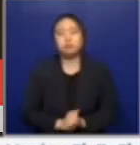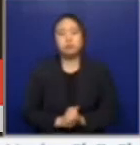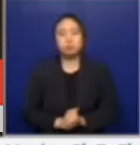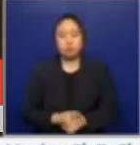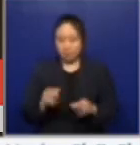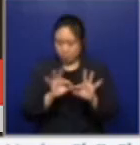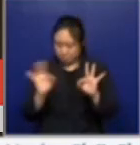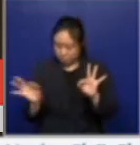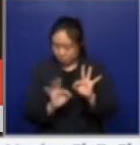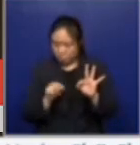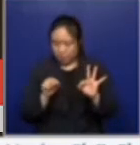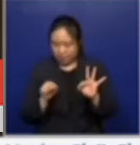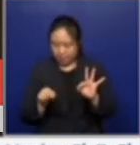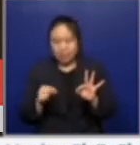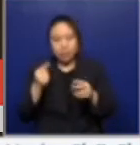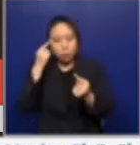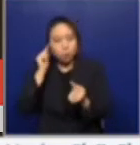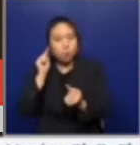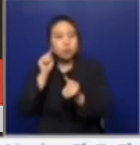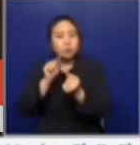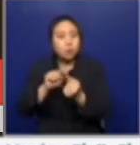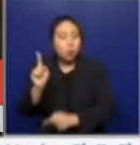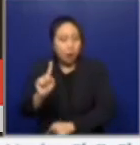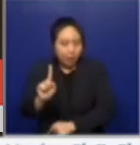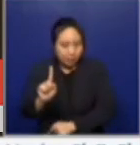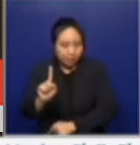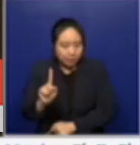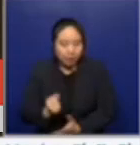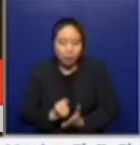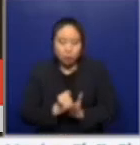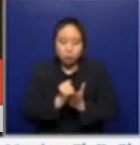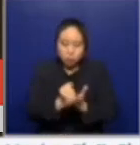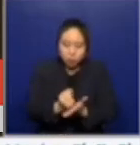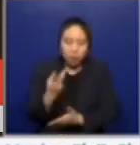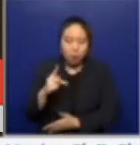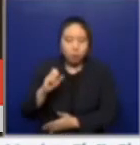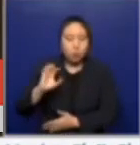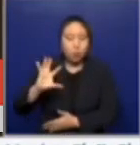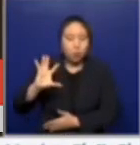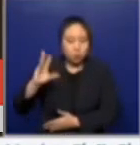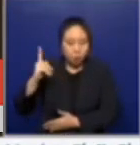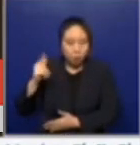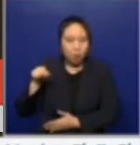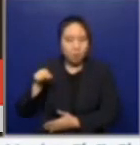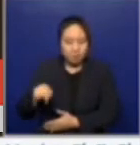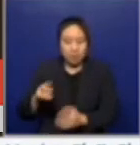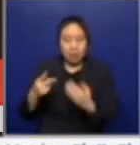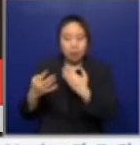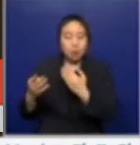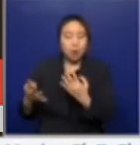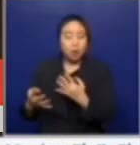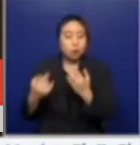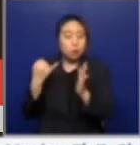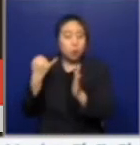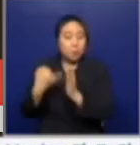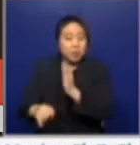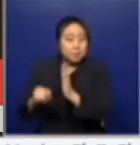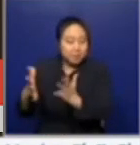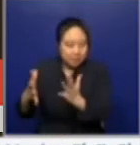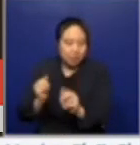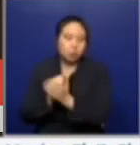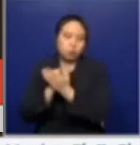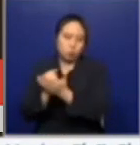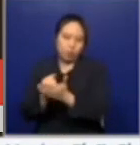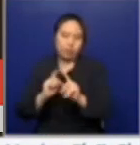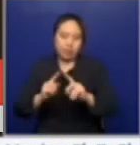วัตถุประสงค์เพื่อนิรโทษกรรมให้แก่คณะรักษาความสงบแห่งชาติแต่เมื่อการกระทำต่างๆ